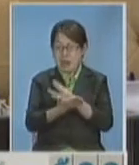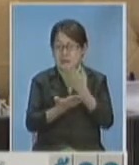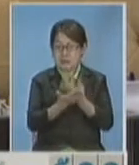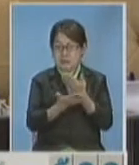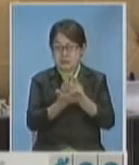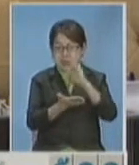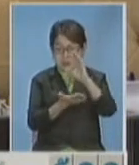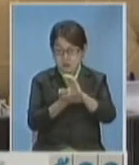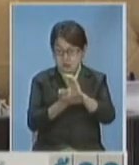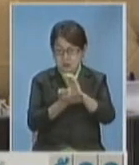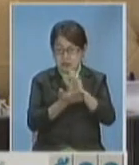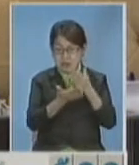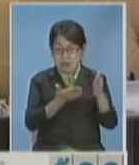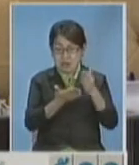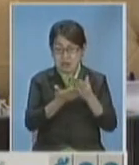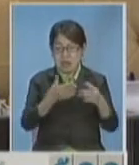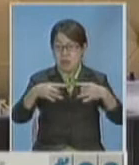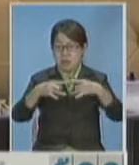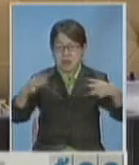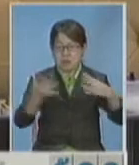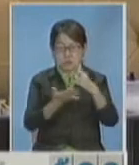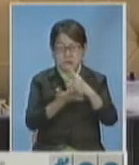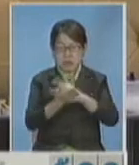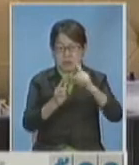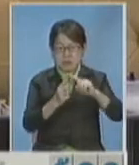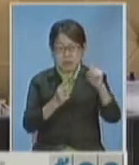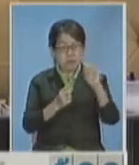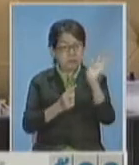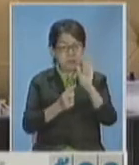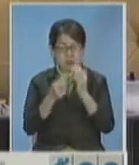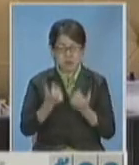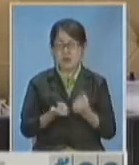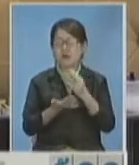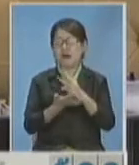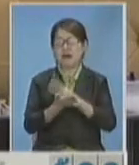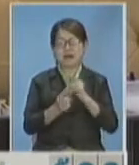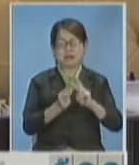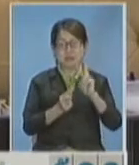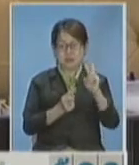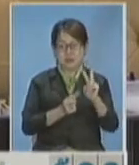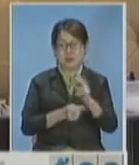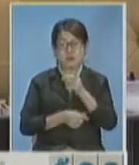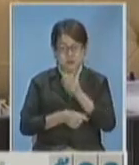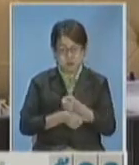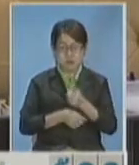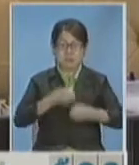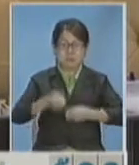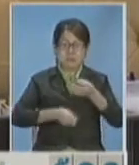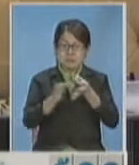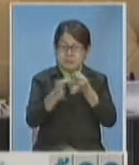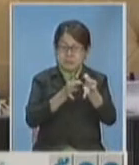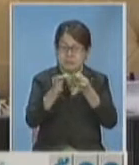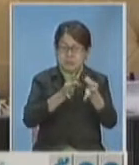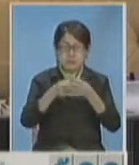แล้วก็ไม่ใช่วาระ1เป็นวาระ2ซึ่งท่านจะต้องพูดในประเด็นที่ท่านไม่เห็นด้ว